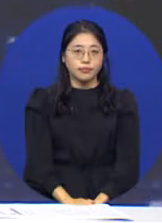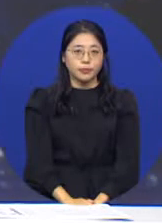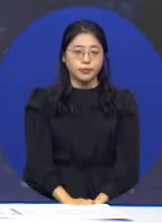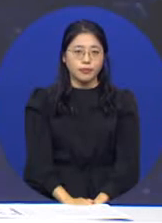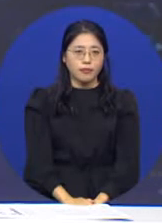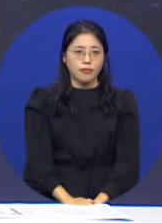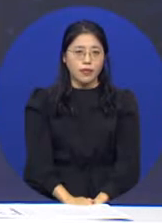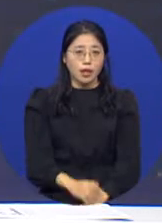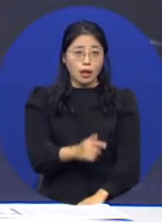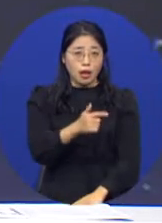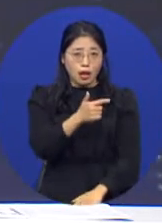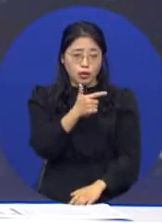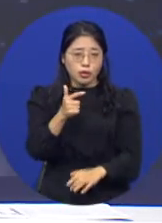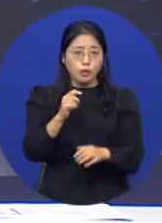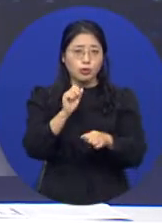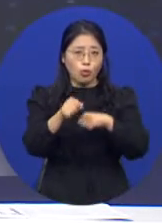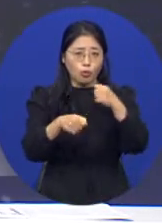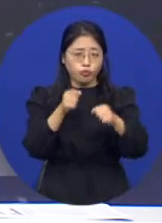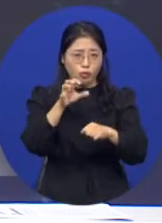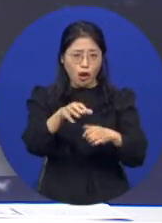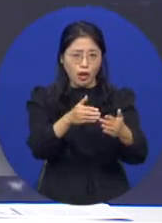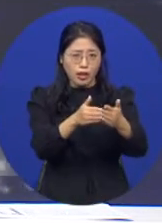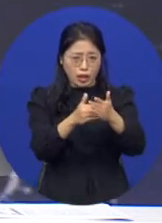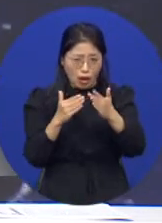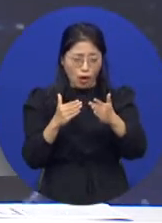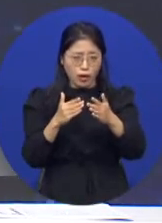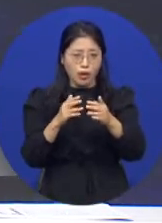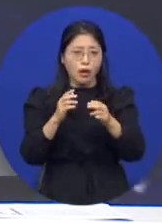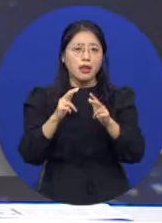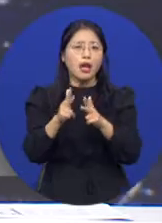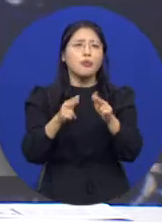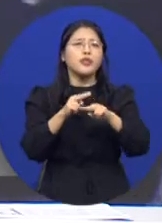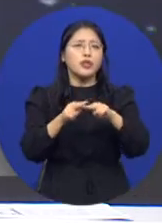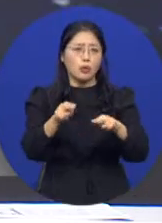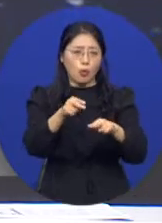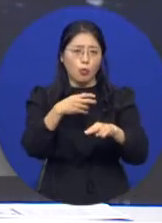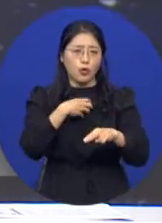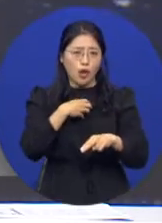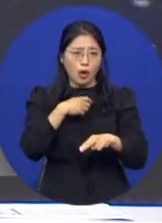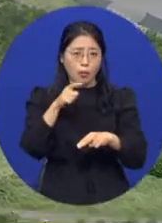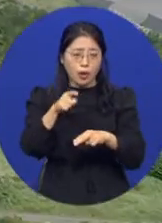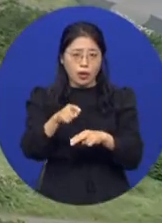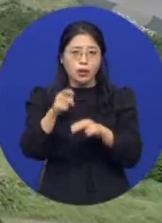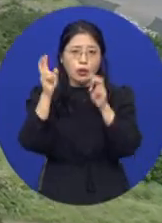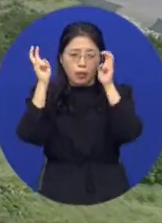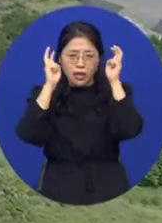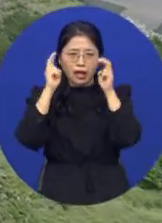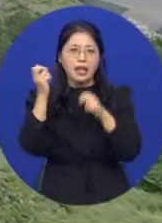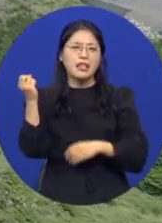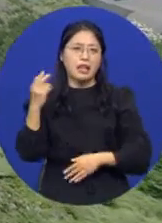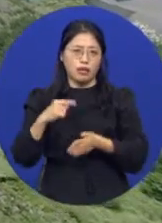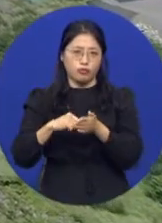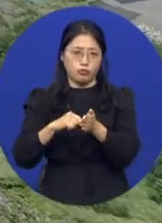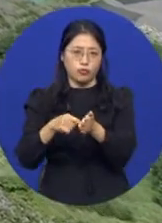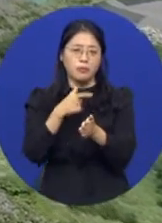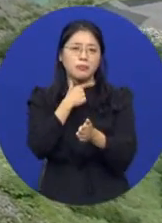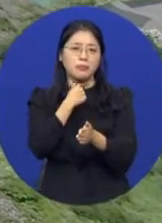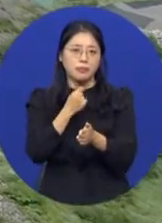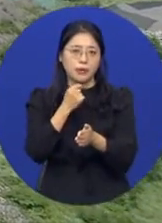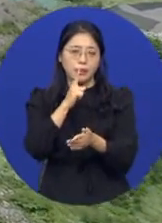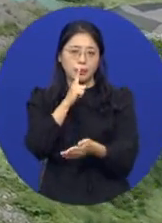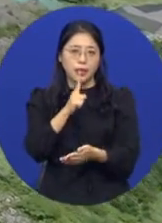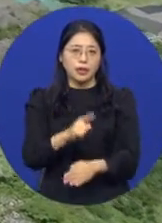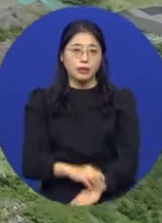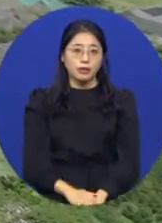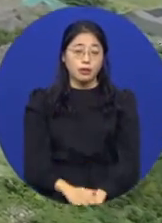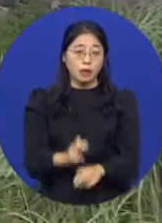대규모 사파리 개발계획이 부결되면서 무산위기에 처했던 제주 동물 테마파크가 제 추진 의사를 밝혔습니다